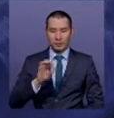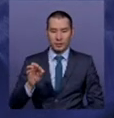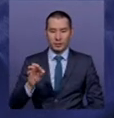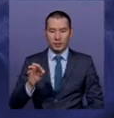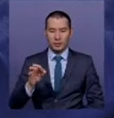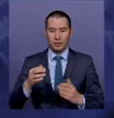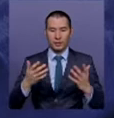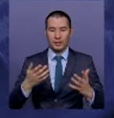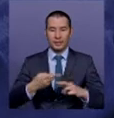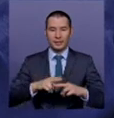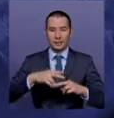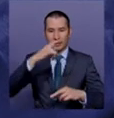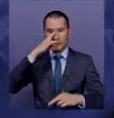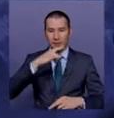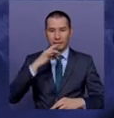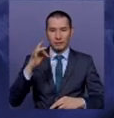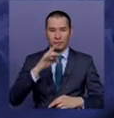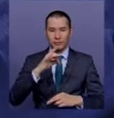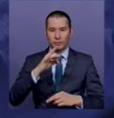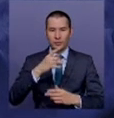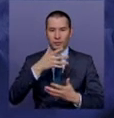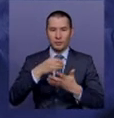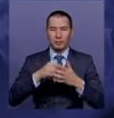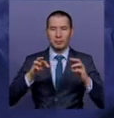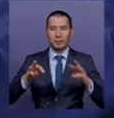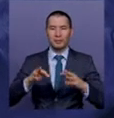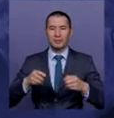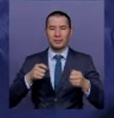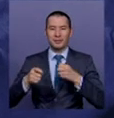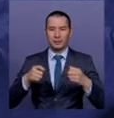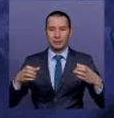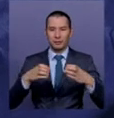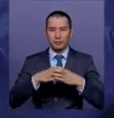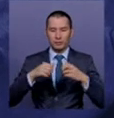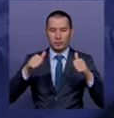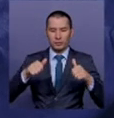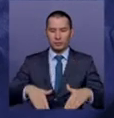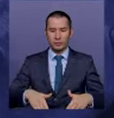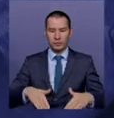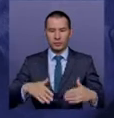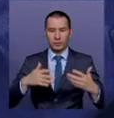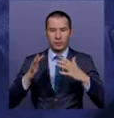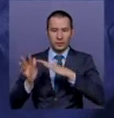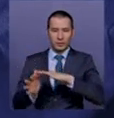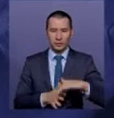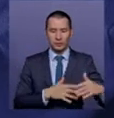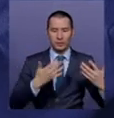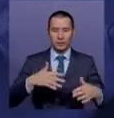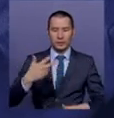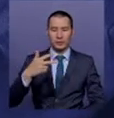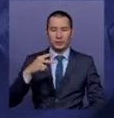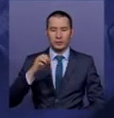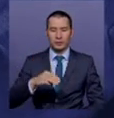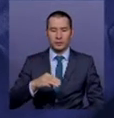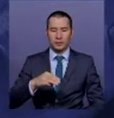кездегі Қазақстан Республикасы парламенттің шешімімен осыдан 30 жыл бұрын үш тілде